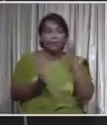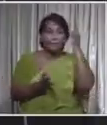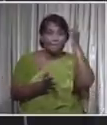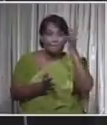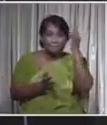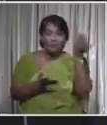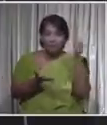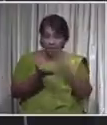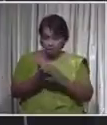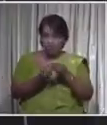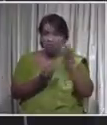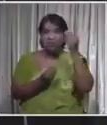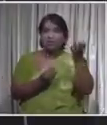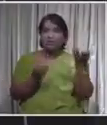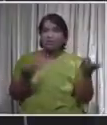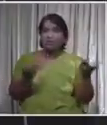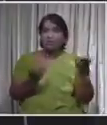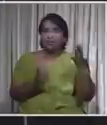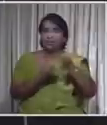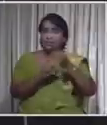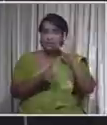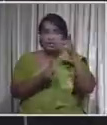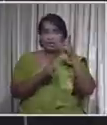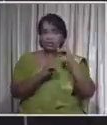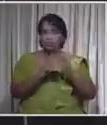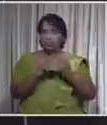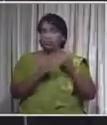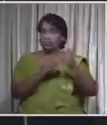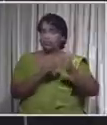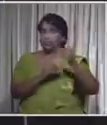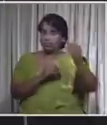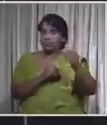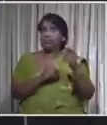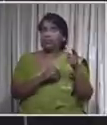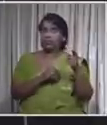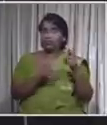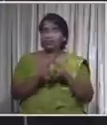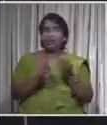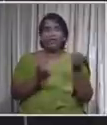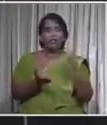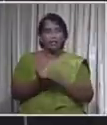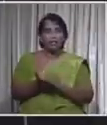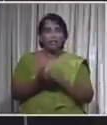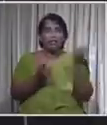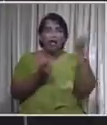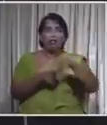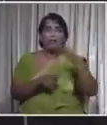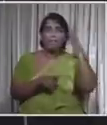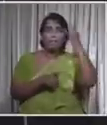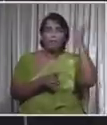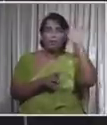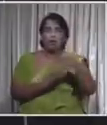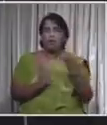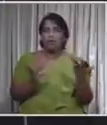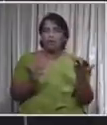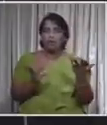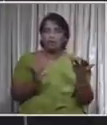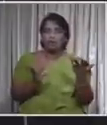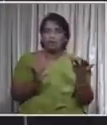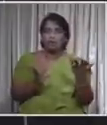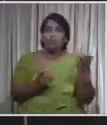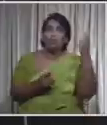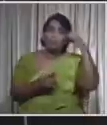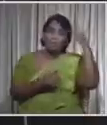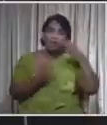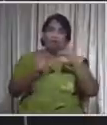කරන්න. මේ ජනාධිපතිකම ඉදිරියට යනකොට තවත් ඊළඟට තව 31ක් ආවොත් ඌත් මුළු